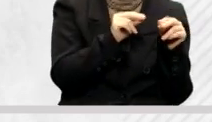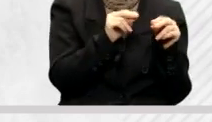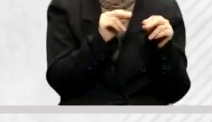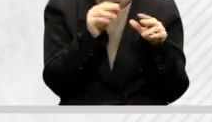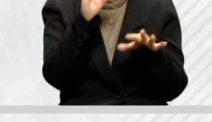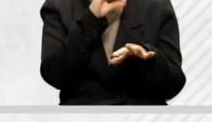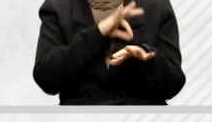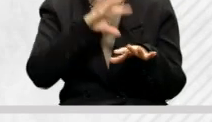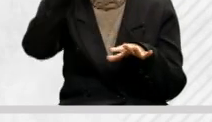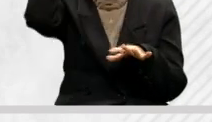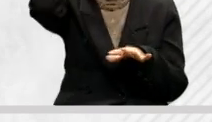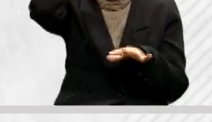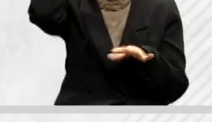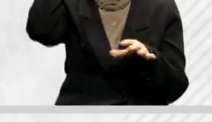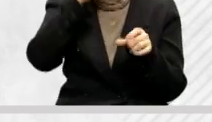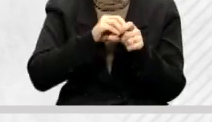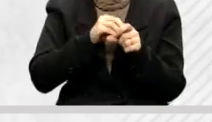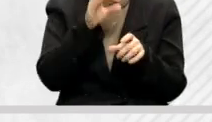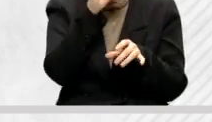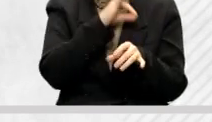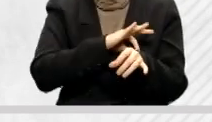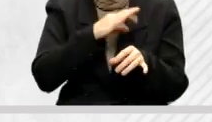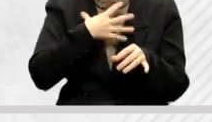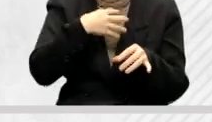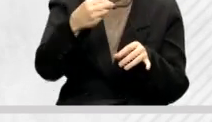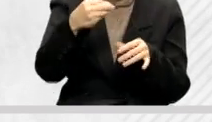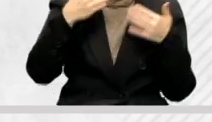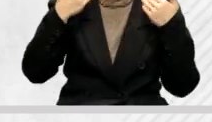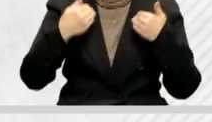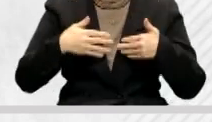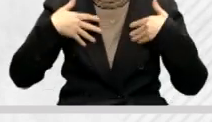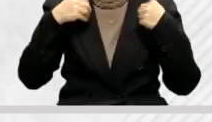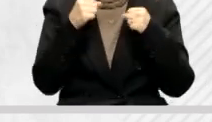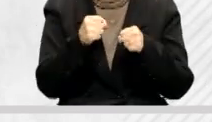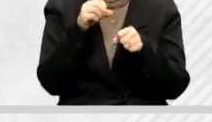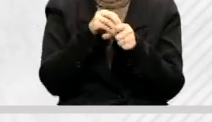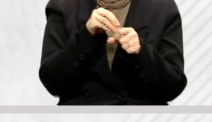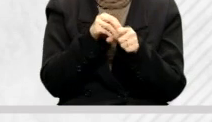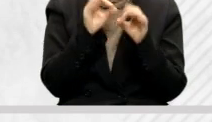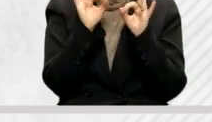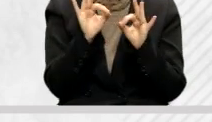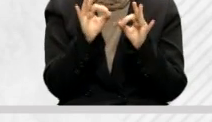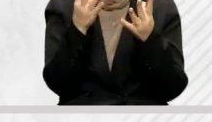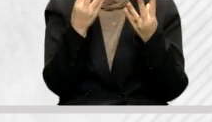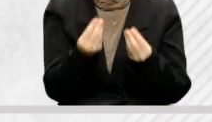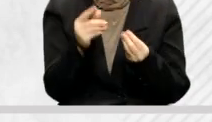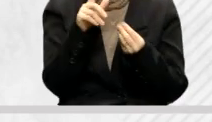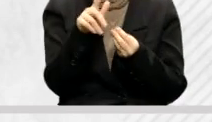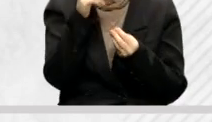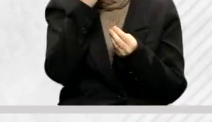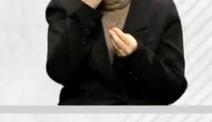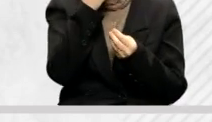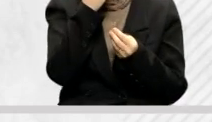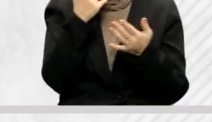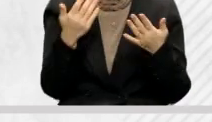de beden ve ruh sağlığımız için olmazsa olmaz bir ihtiyaç. Muazzam da bir şey gibi. Mesela biz aslında hiçbir